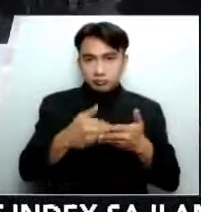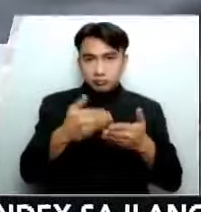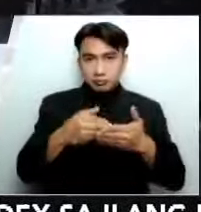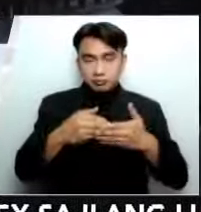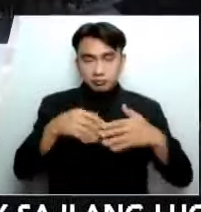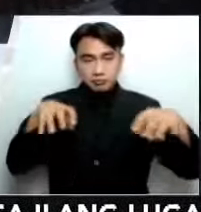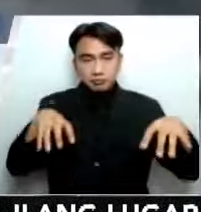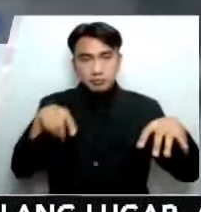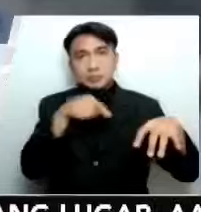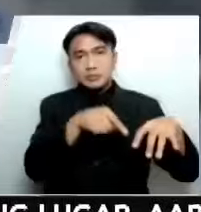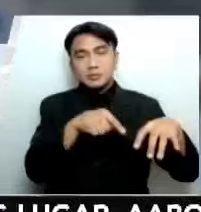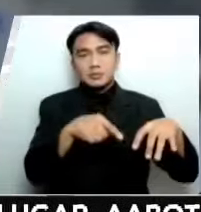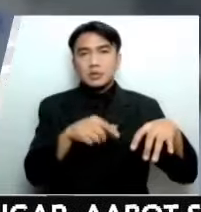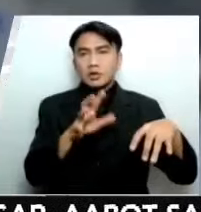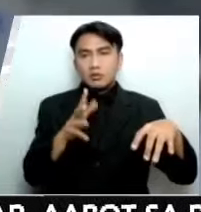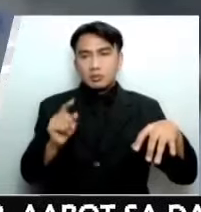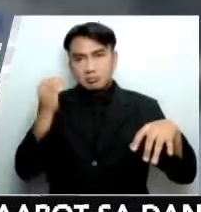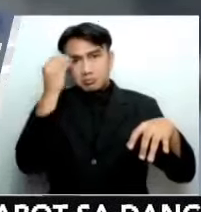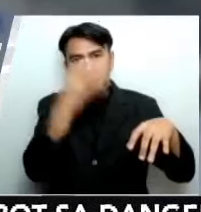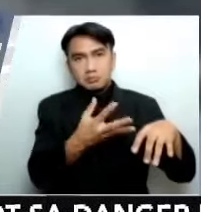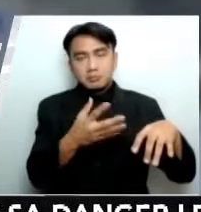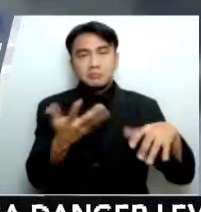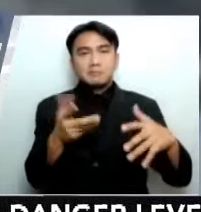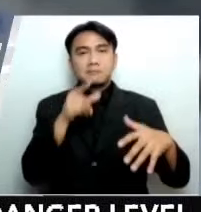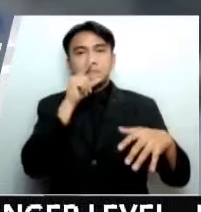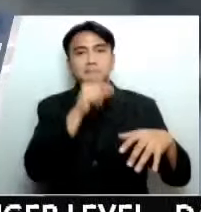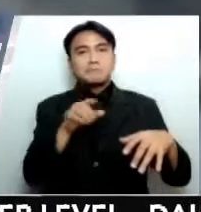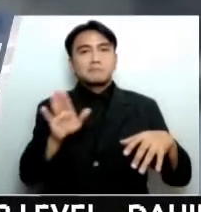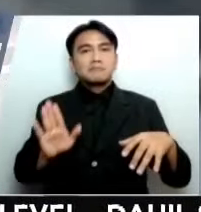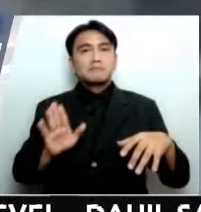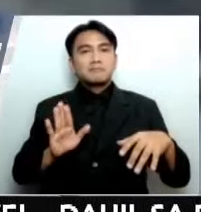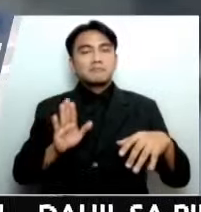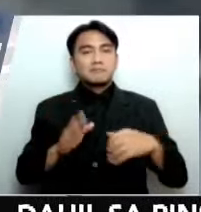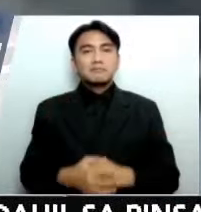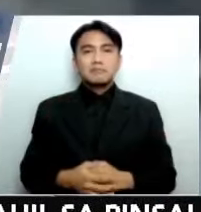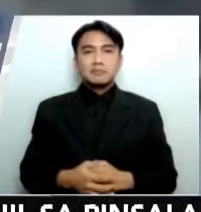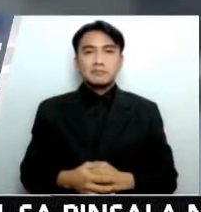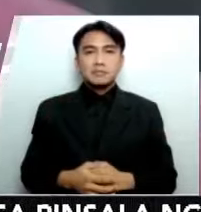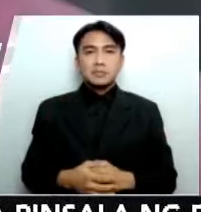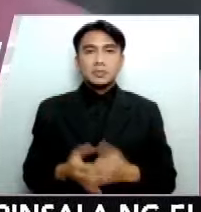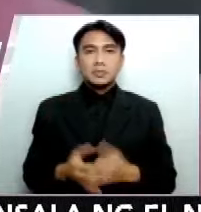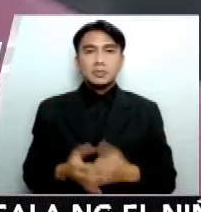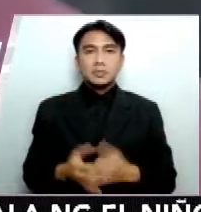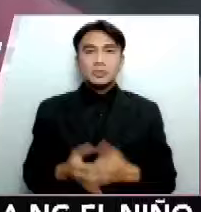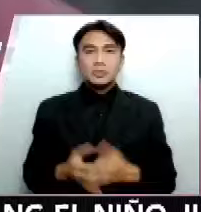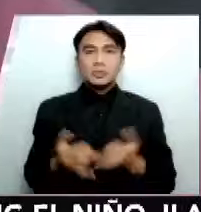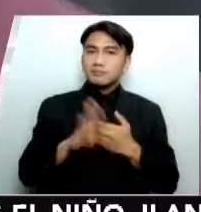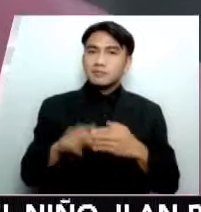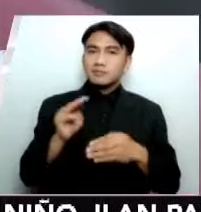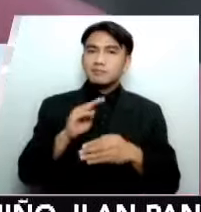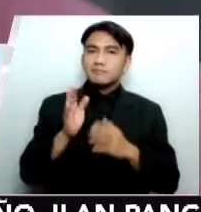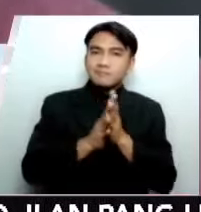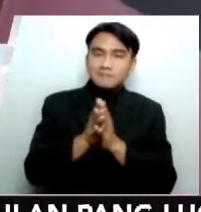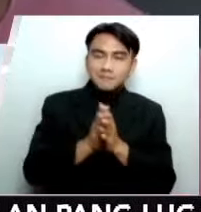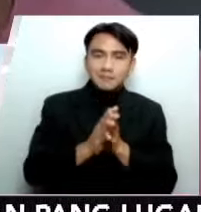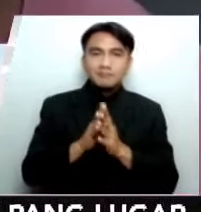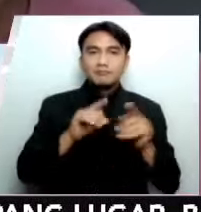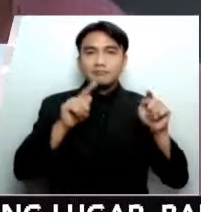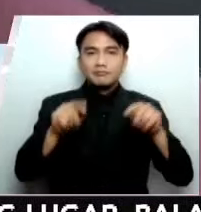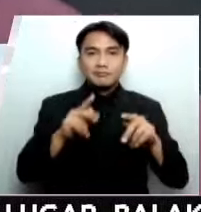ito nag-report. Pinopromote namin Binondo para bumalik yung sigla ng Binondo. Safe talaga dito.